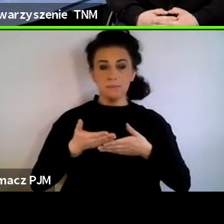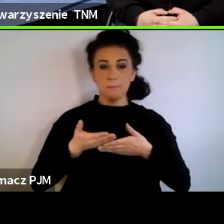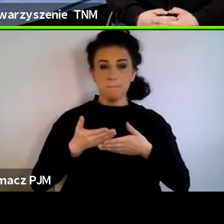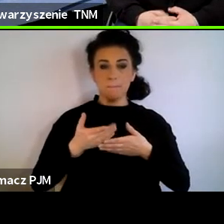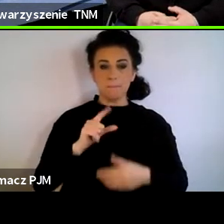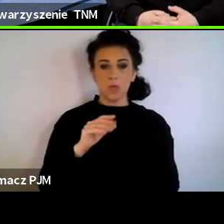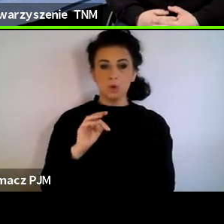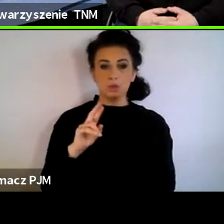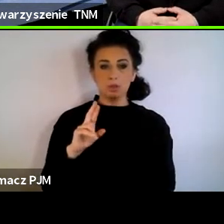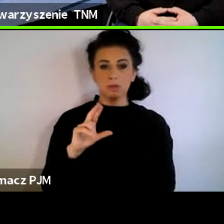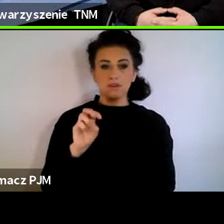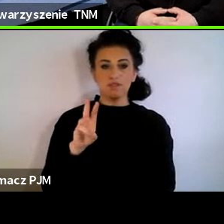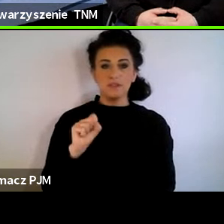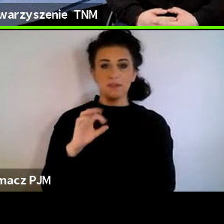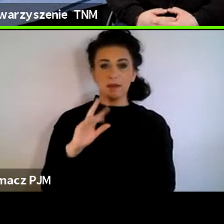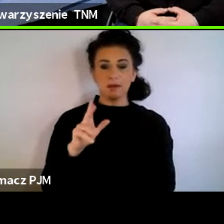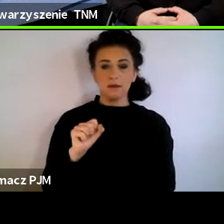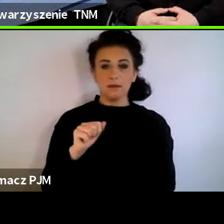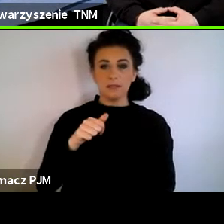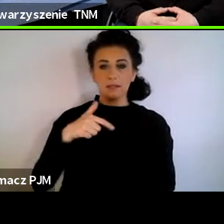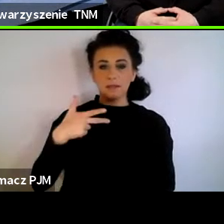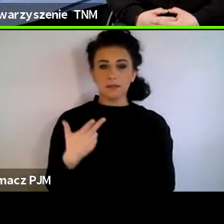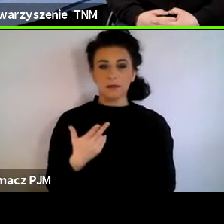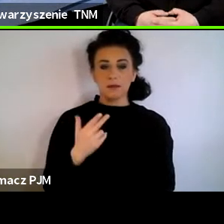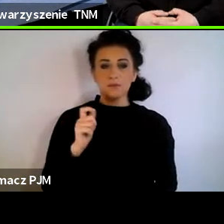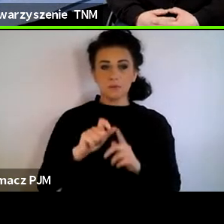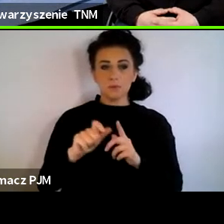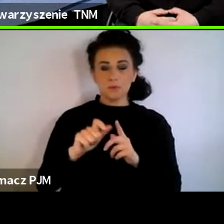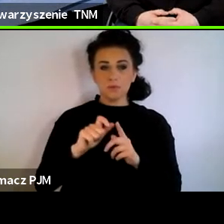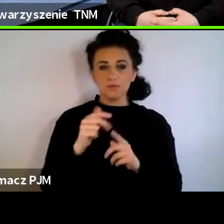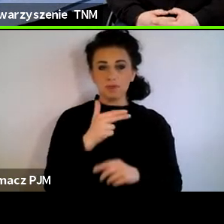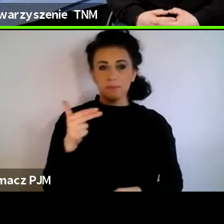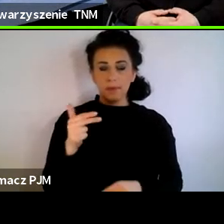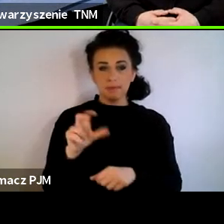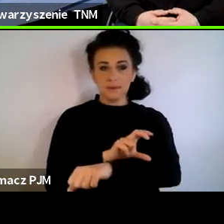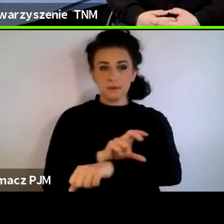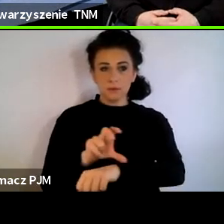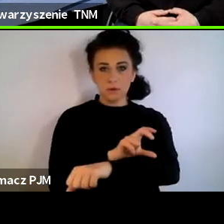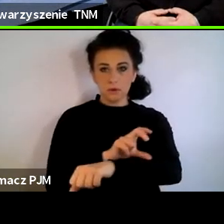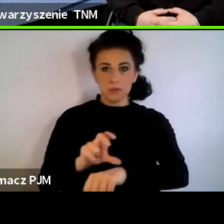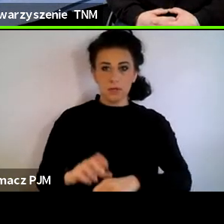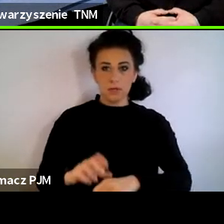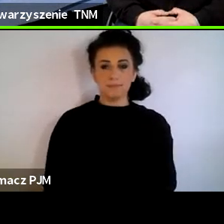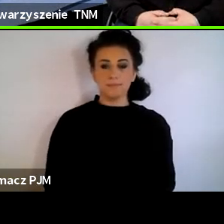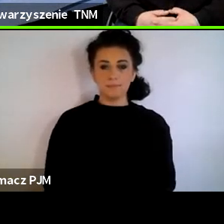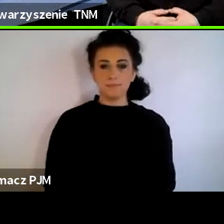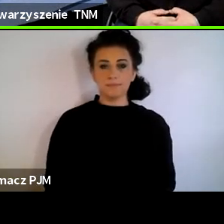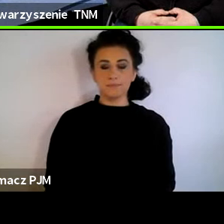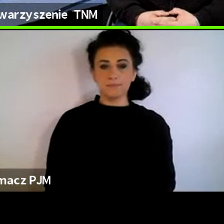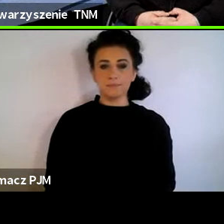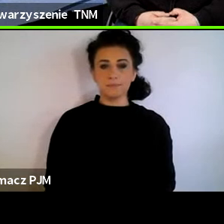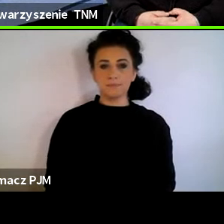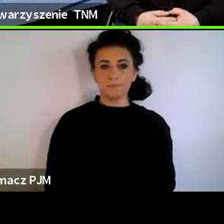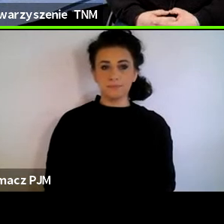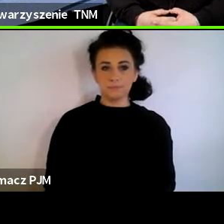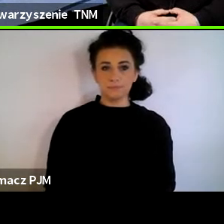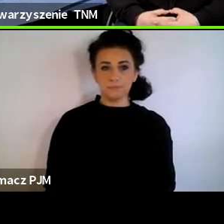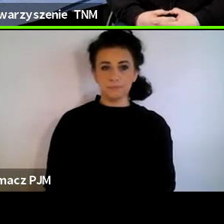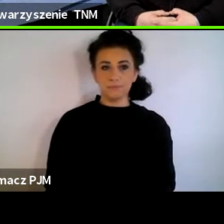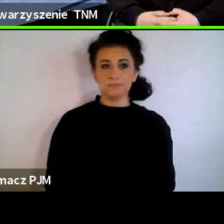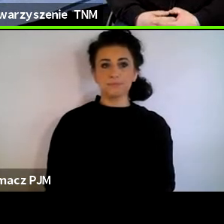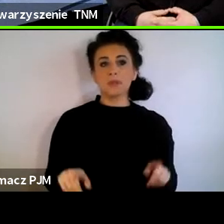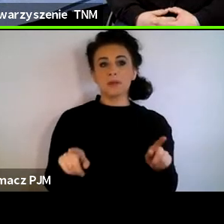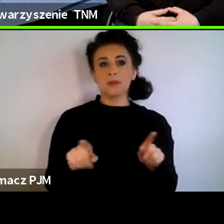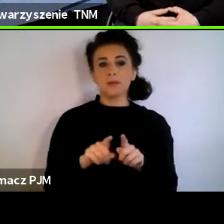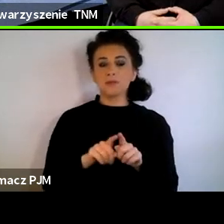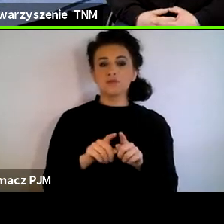Piotra Witka o kilka słów na temat technologii i tego, jak nam ułatwia, co nam